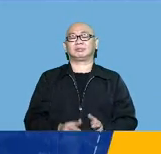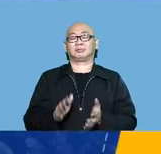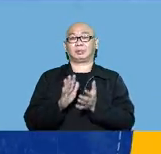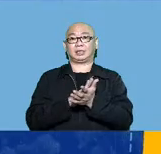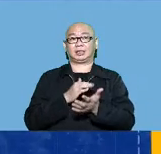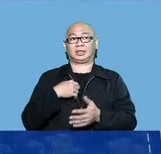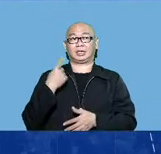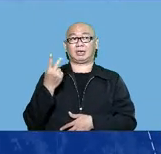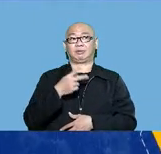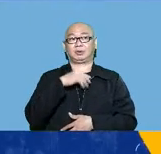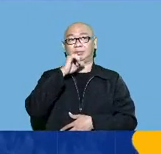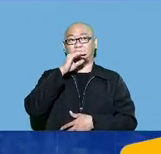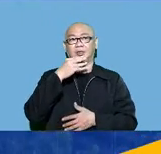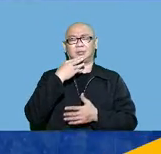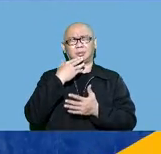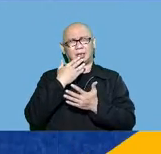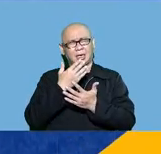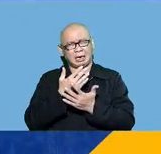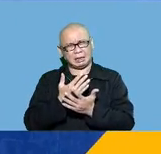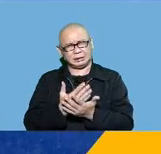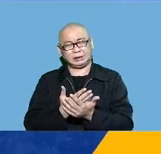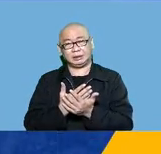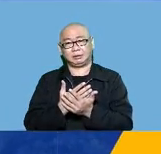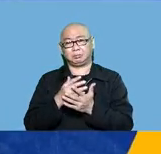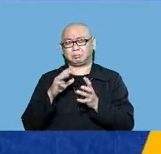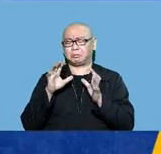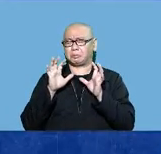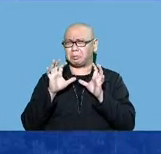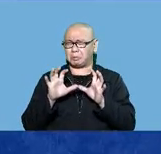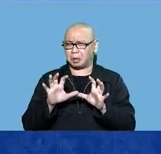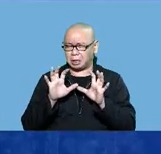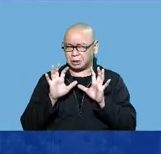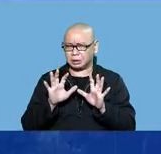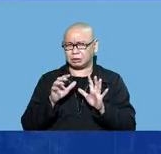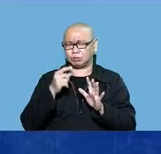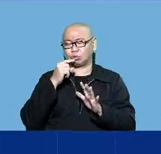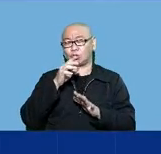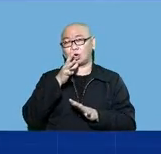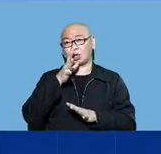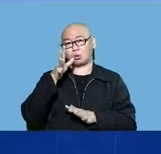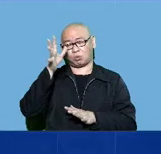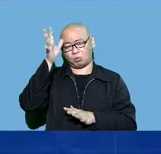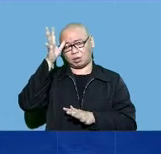menyampaikan terima kasih tak terhingga kepada orang tua kami,